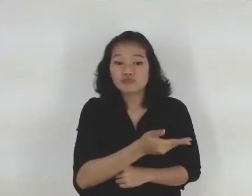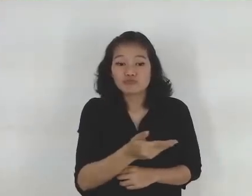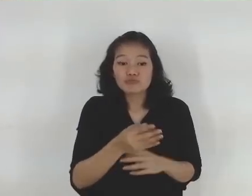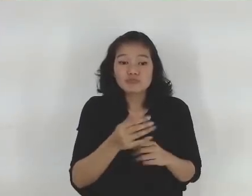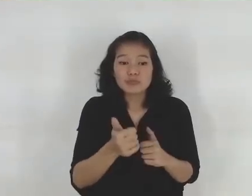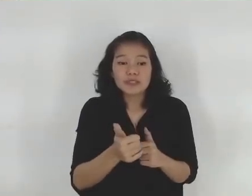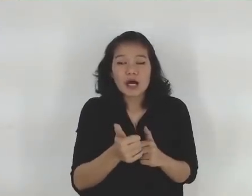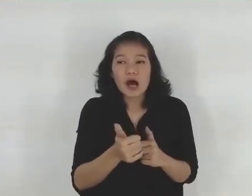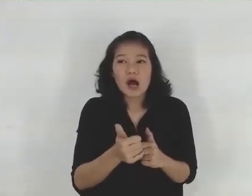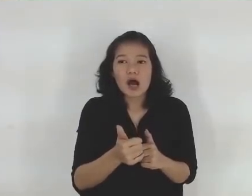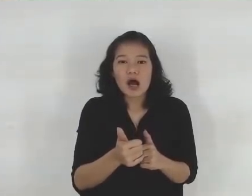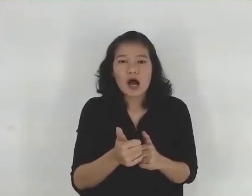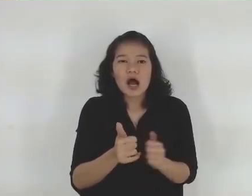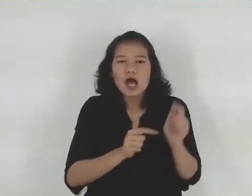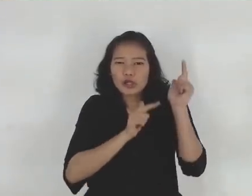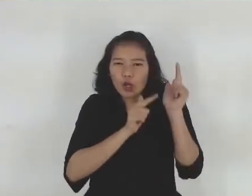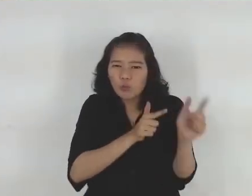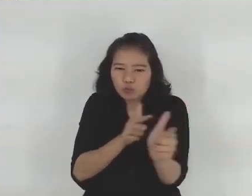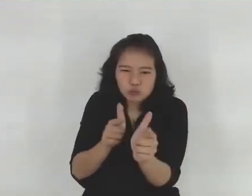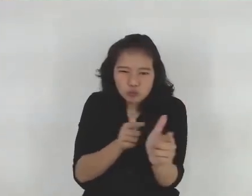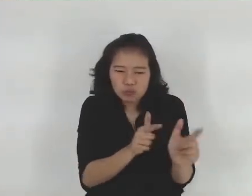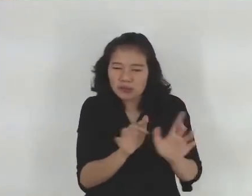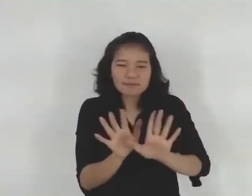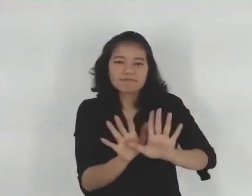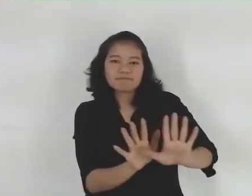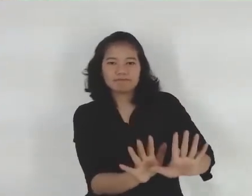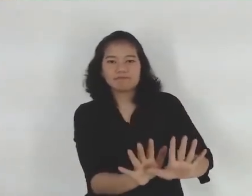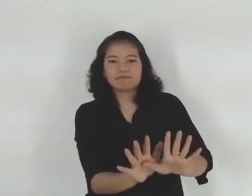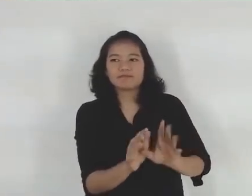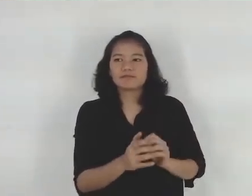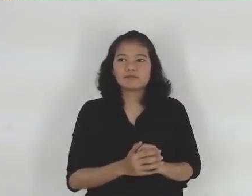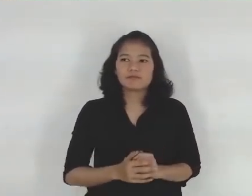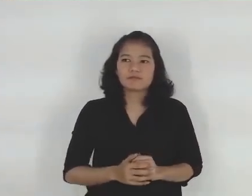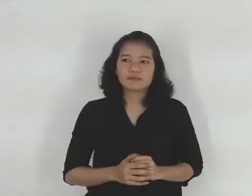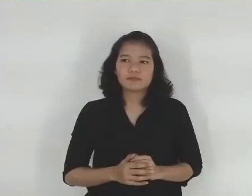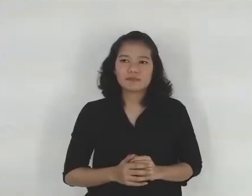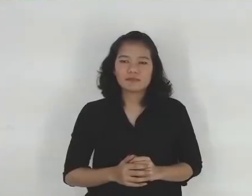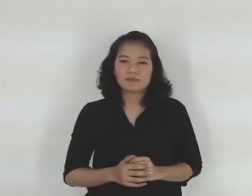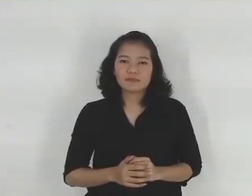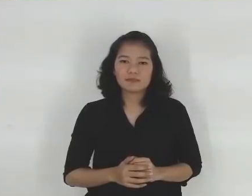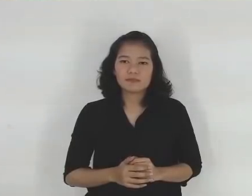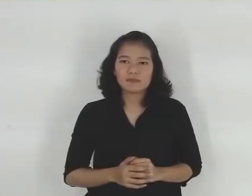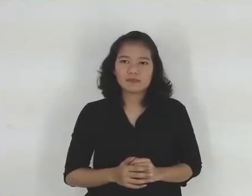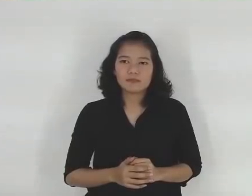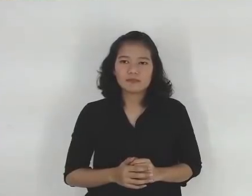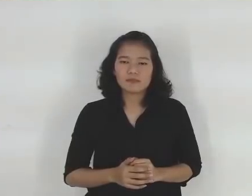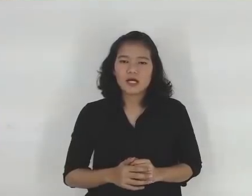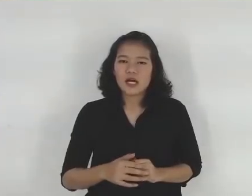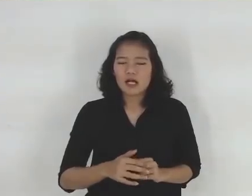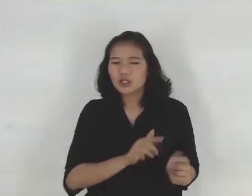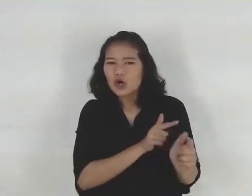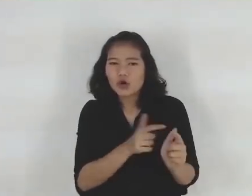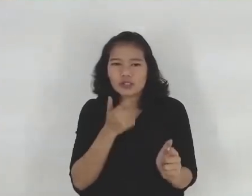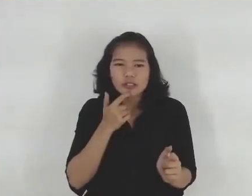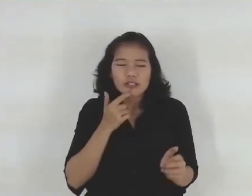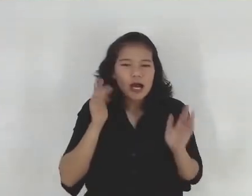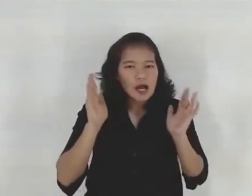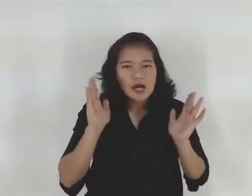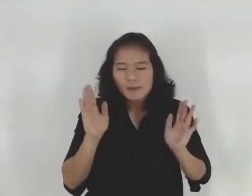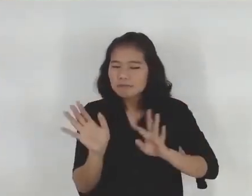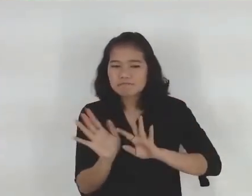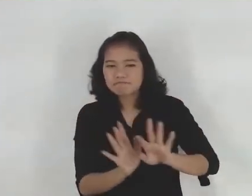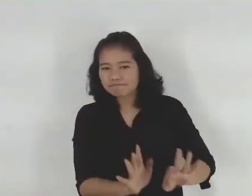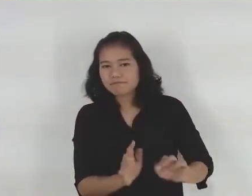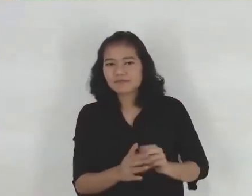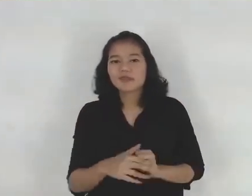dijauhkan dari teror-teror Hai yang berkedok keagamaan lainnya Bapak